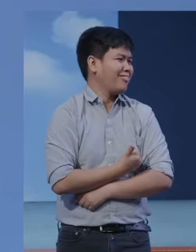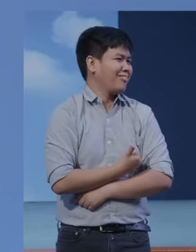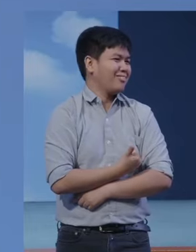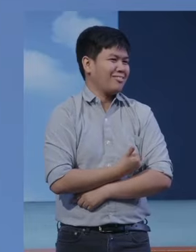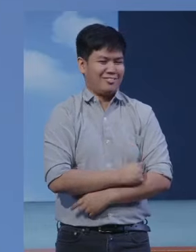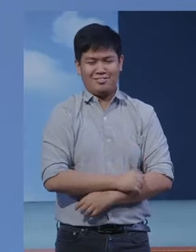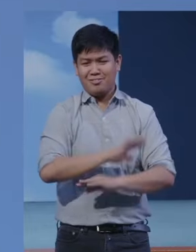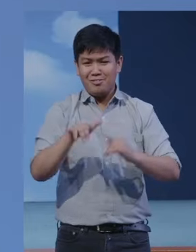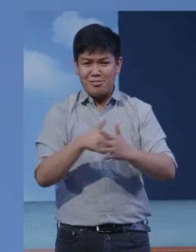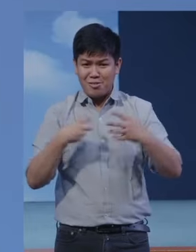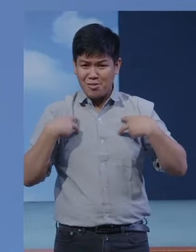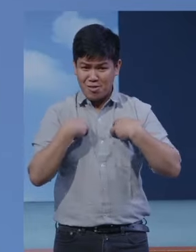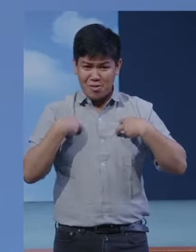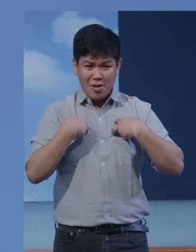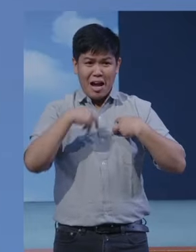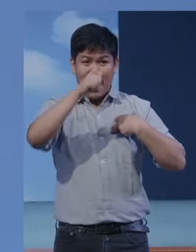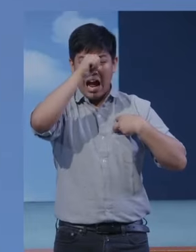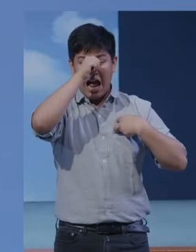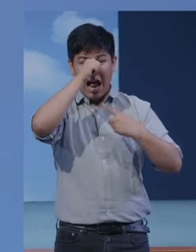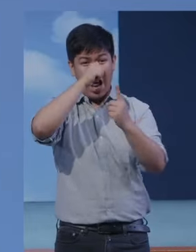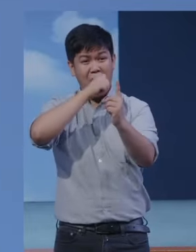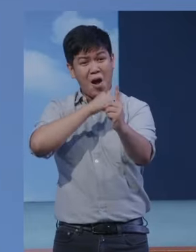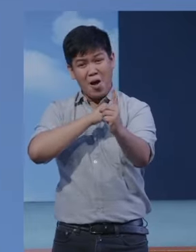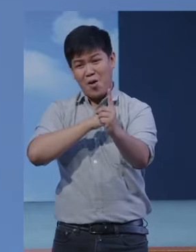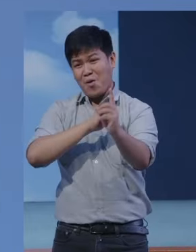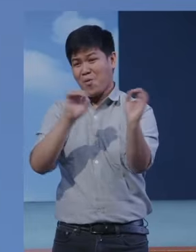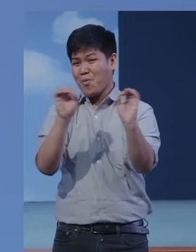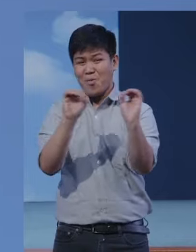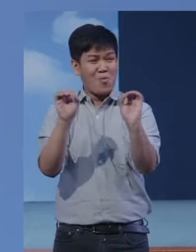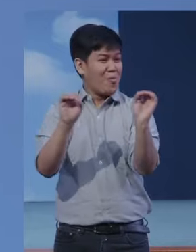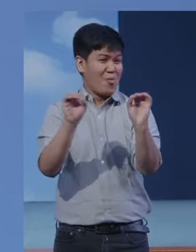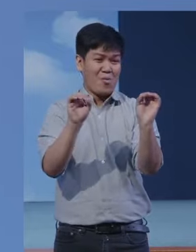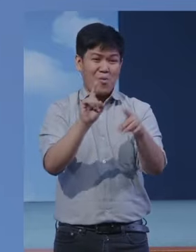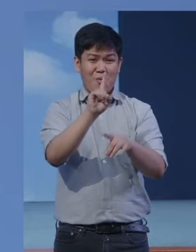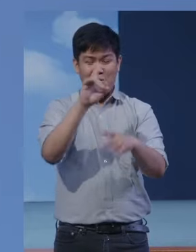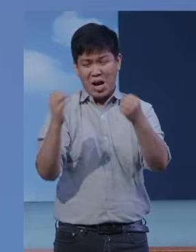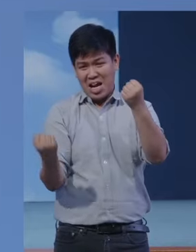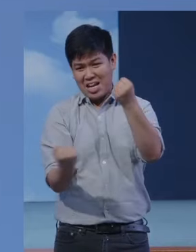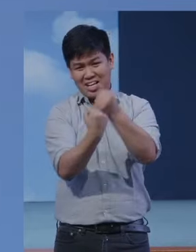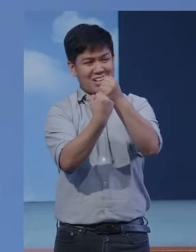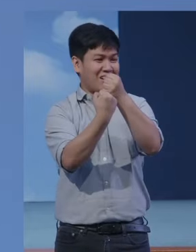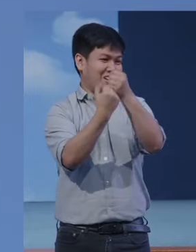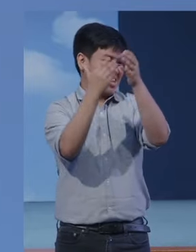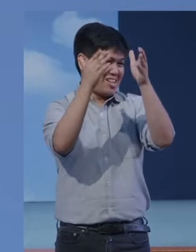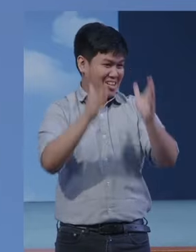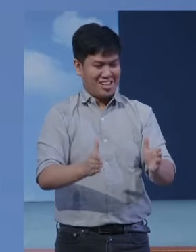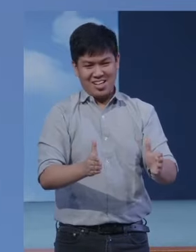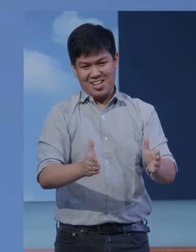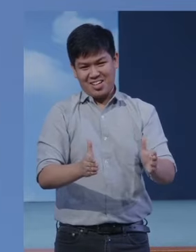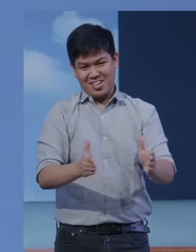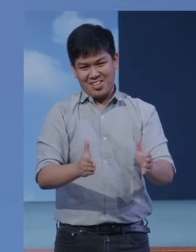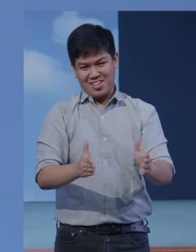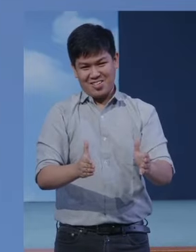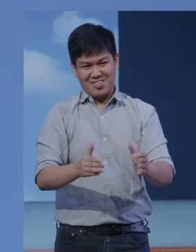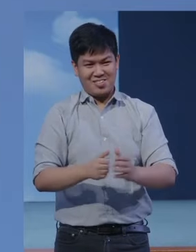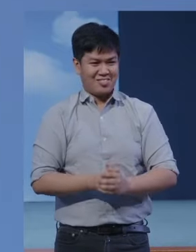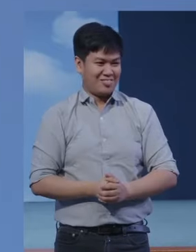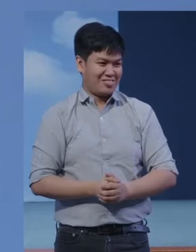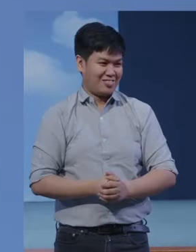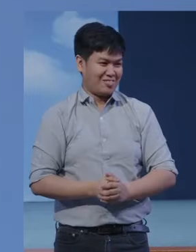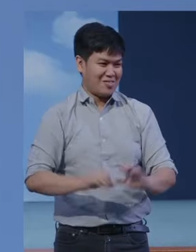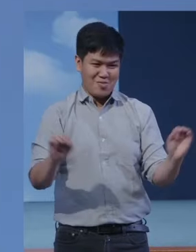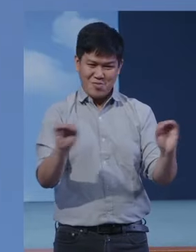of the field but for Adam there was not found a helper fit